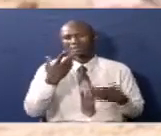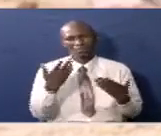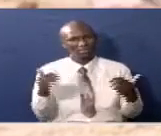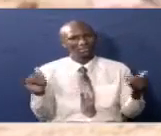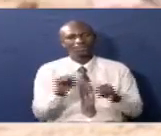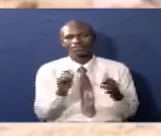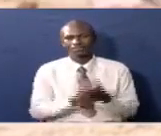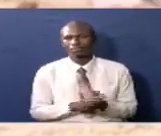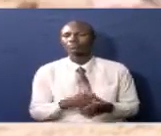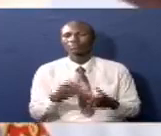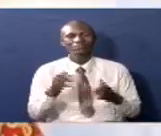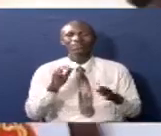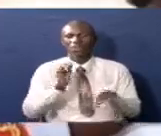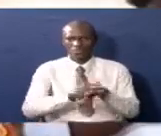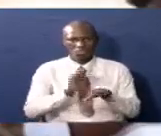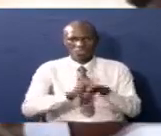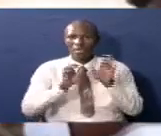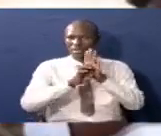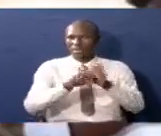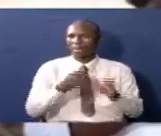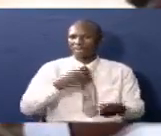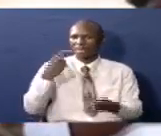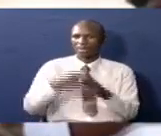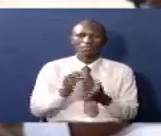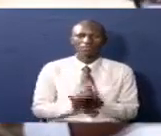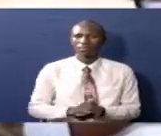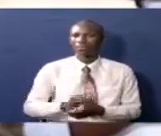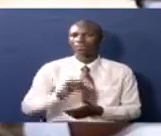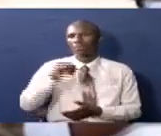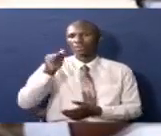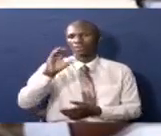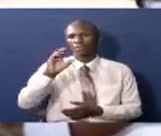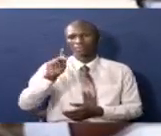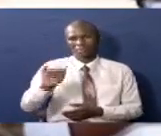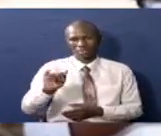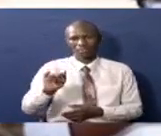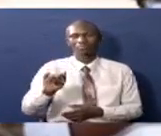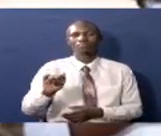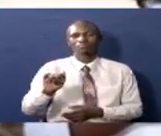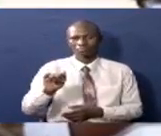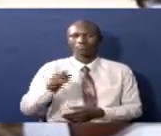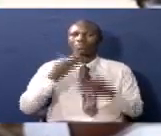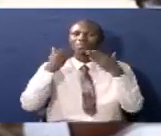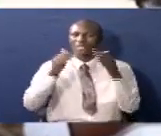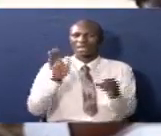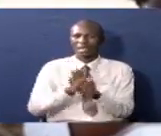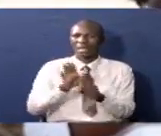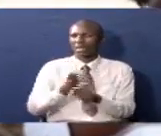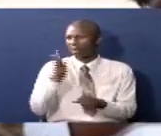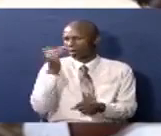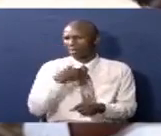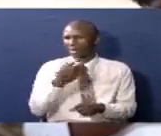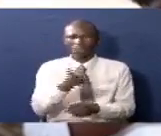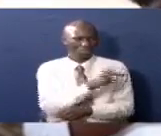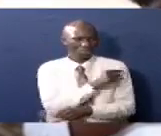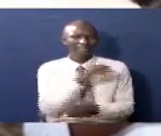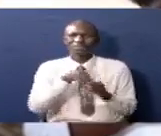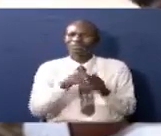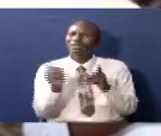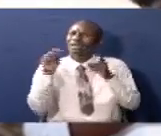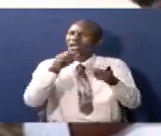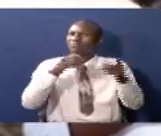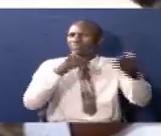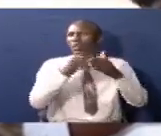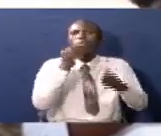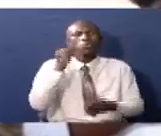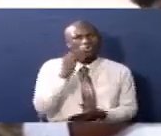yu na ni mwendo museo na kwa kwa masito ni tawa Jacqueline mweni wa Mutunga ni ngutunga mweni kweta wende weno ba amusi nda weno ba